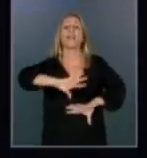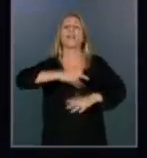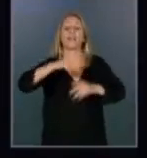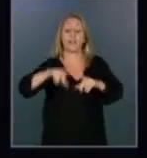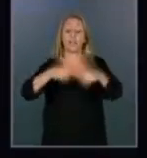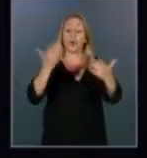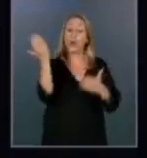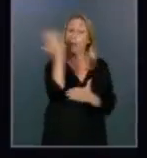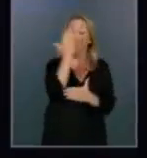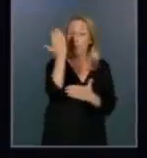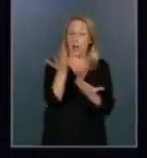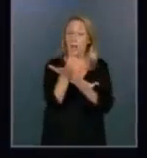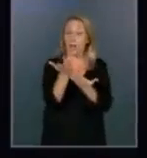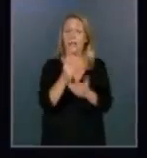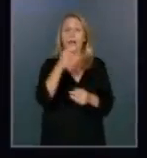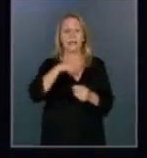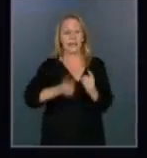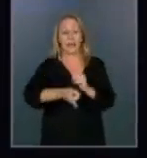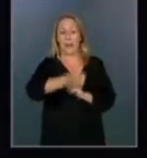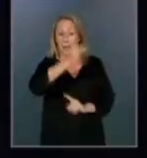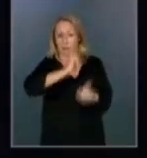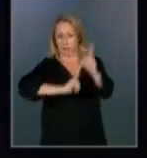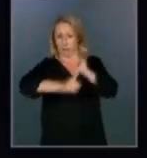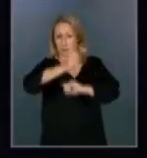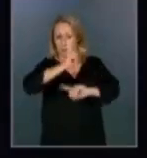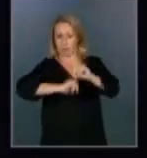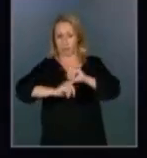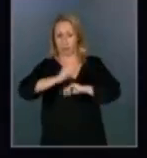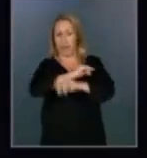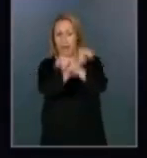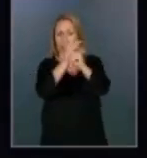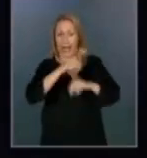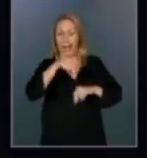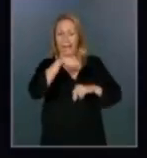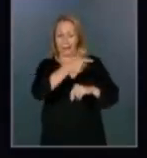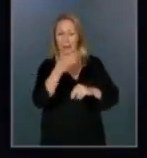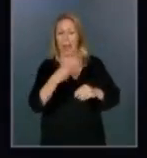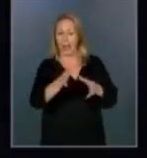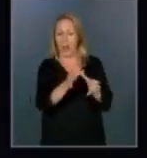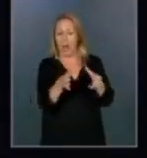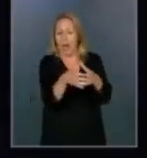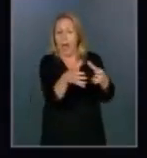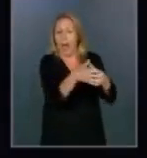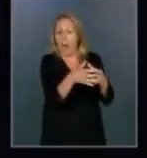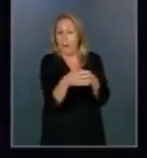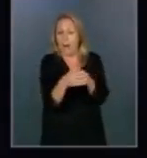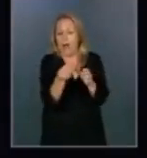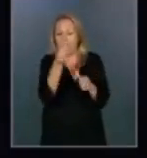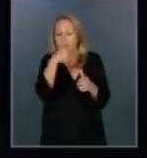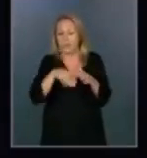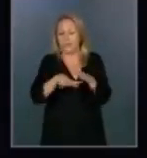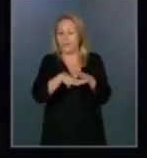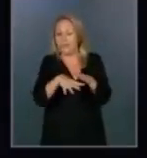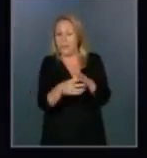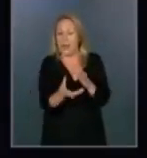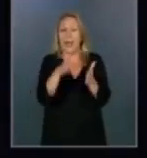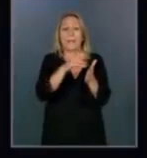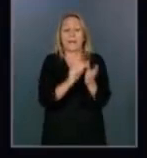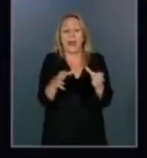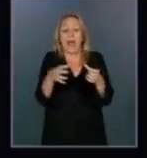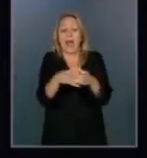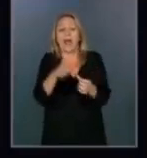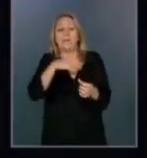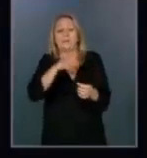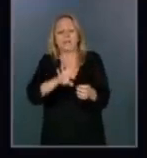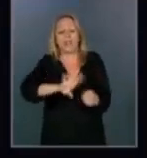ότι με αυτή την κριτική τροφοδοτείτε και φλερτάρετε με συνωμοσιολογικές θέσεις, όπως για παράδειγμα το κίνημα